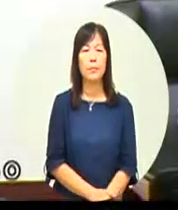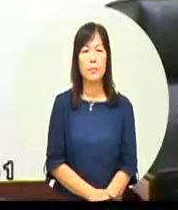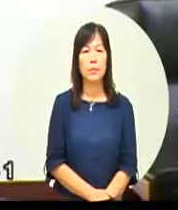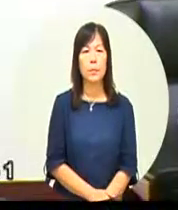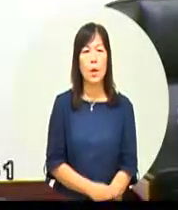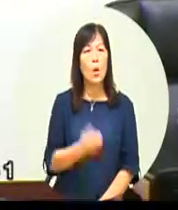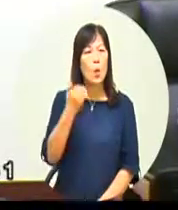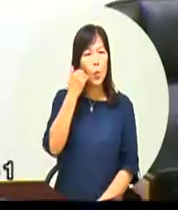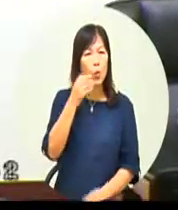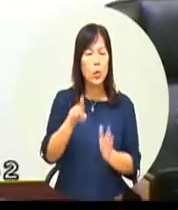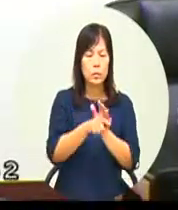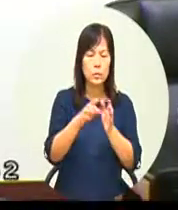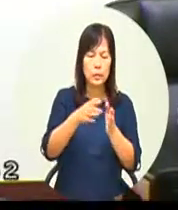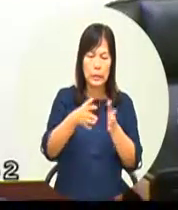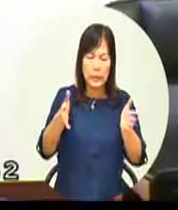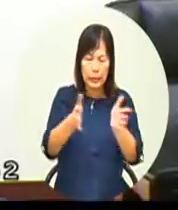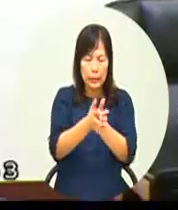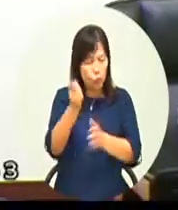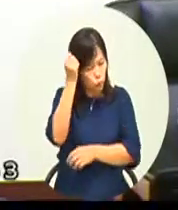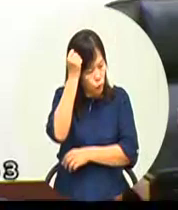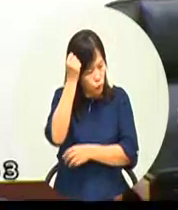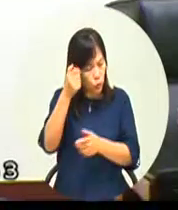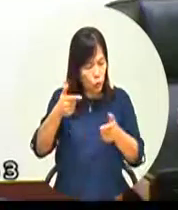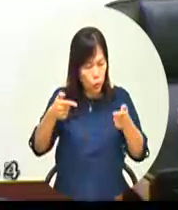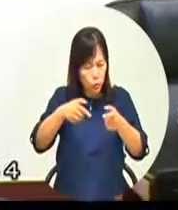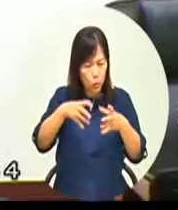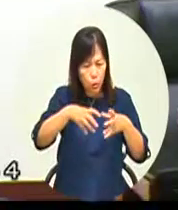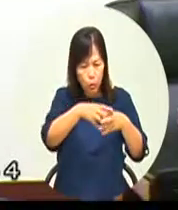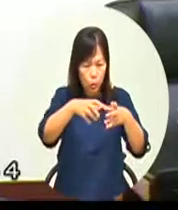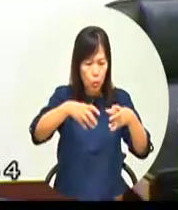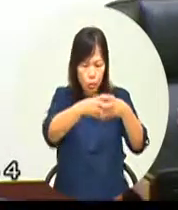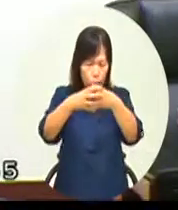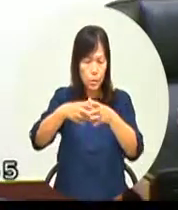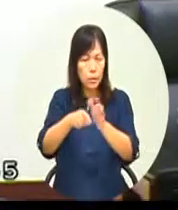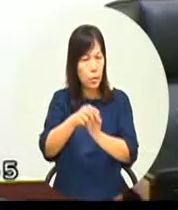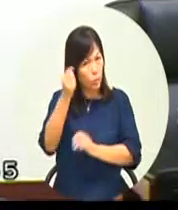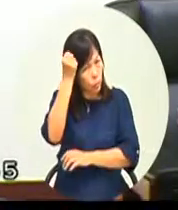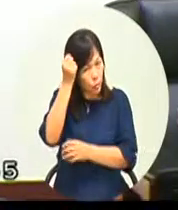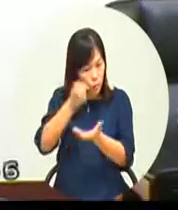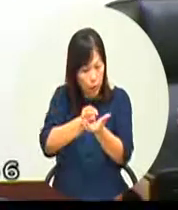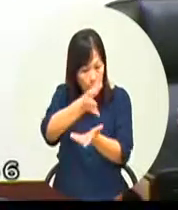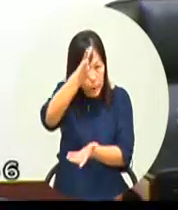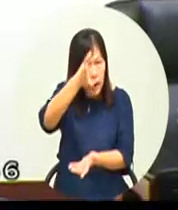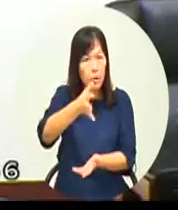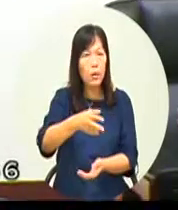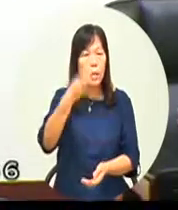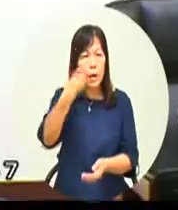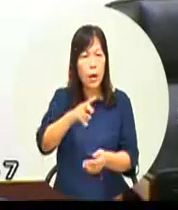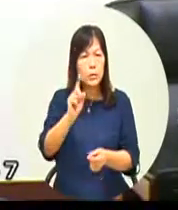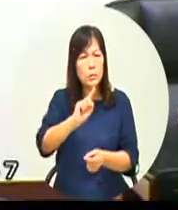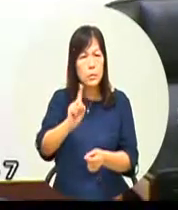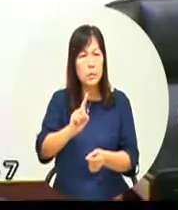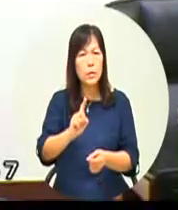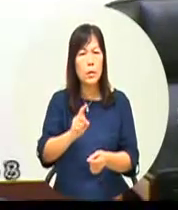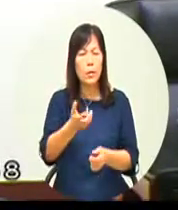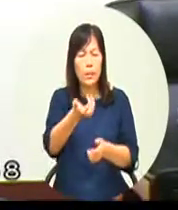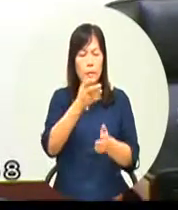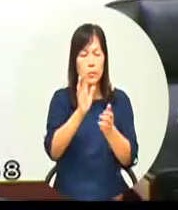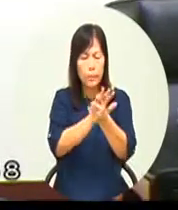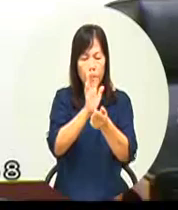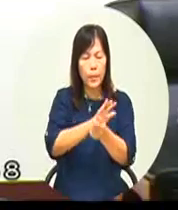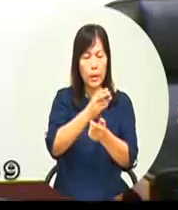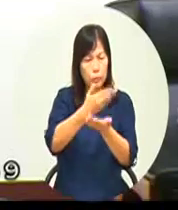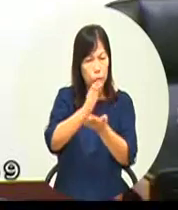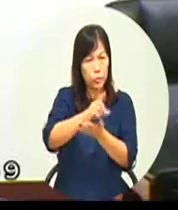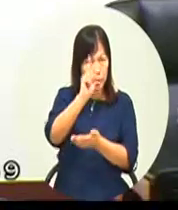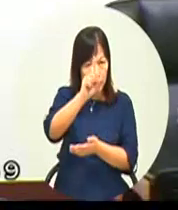是集合式住宅，我们曾经遇到的问题，集合式住宅或者是哦，像我们之前也处理一个案件哦，